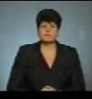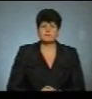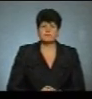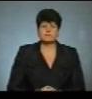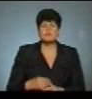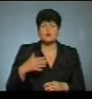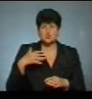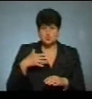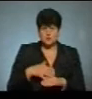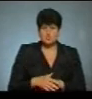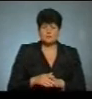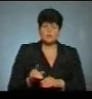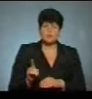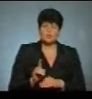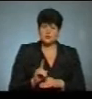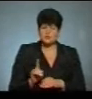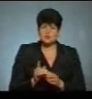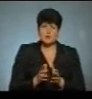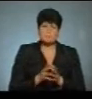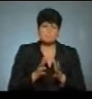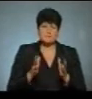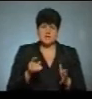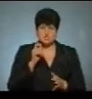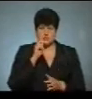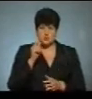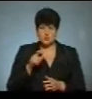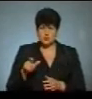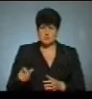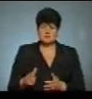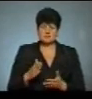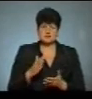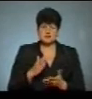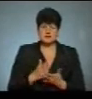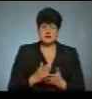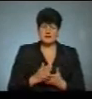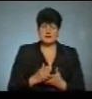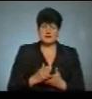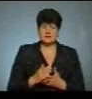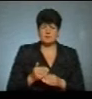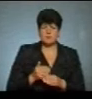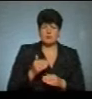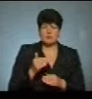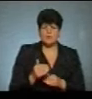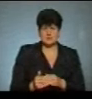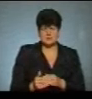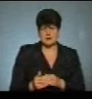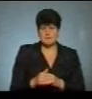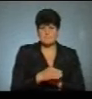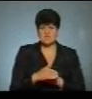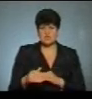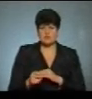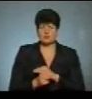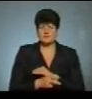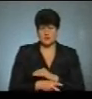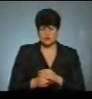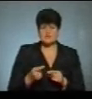Зрозуміло, що більшість українців знаходяться за межею бідності. Це за даними ЮНЕСКО.